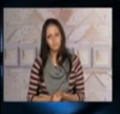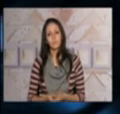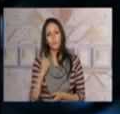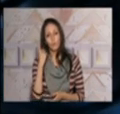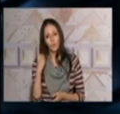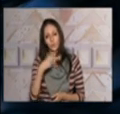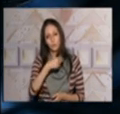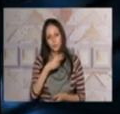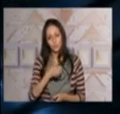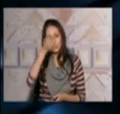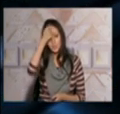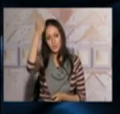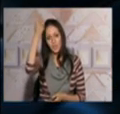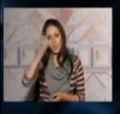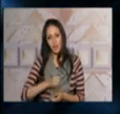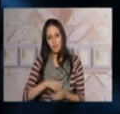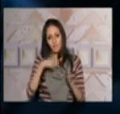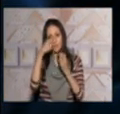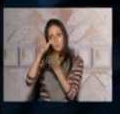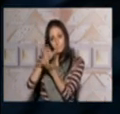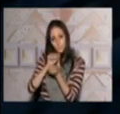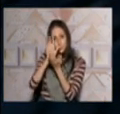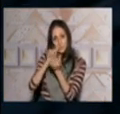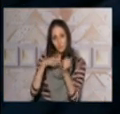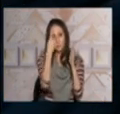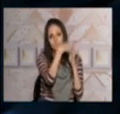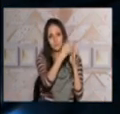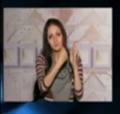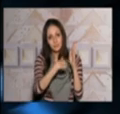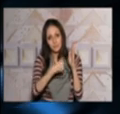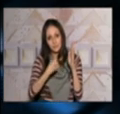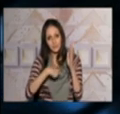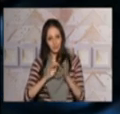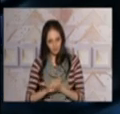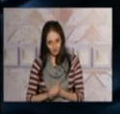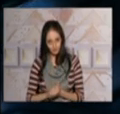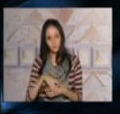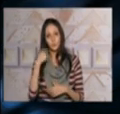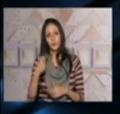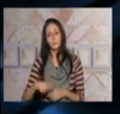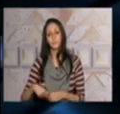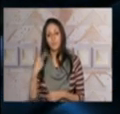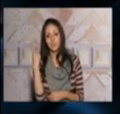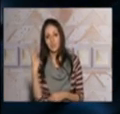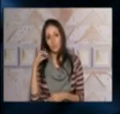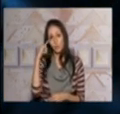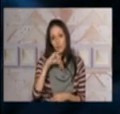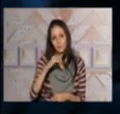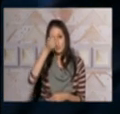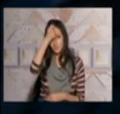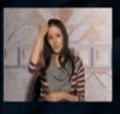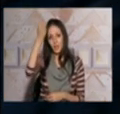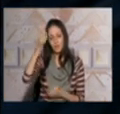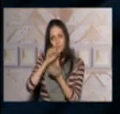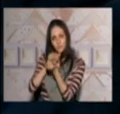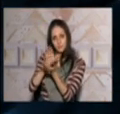21,150 مستورد سجلوا على المنظومة، 52,000 مصدر سجلوا على المنظومة، وده طبعا عدد